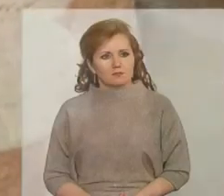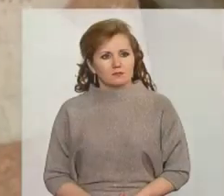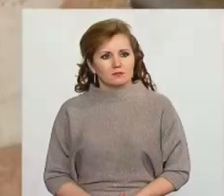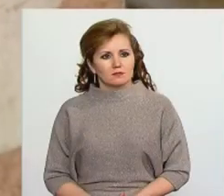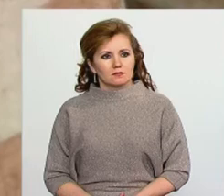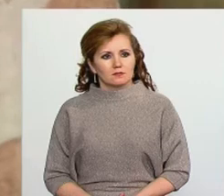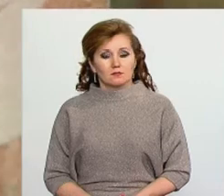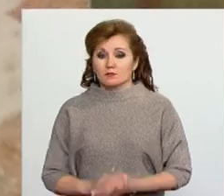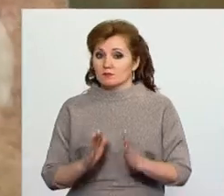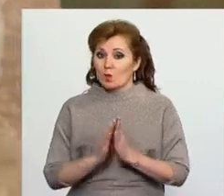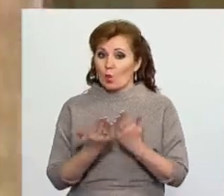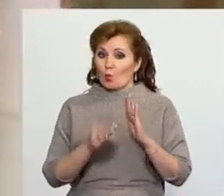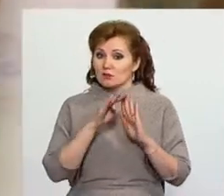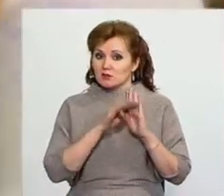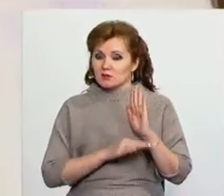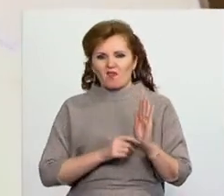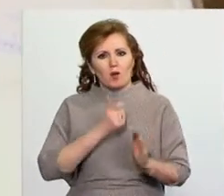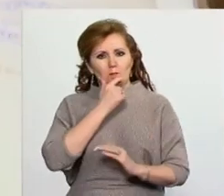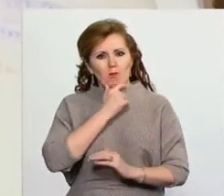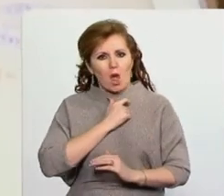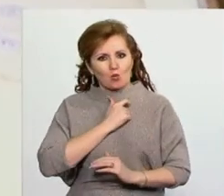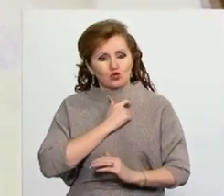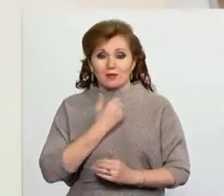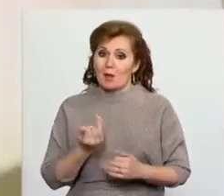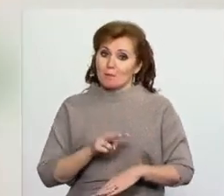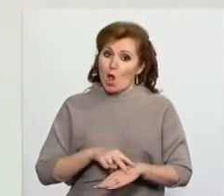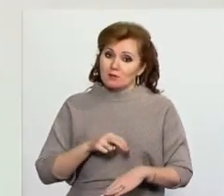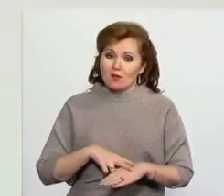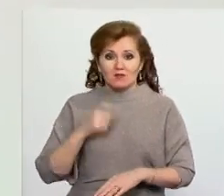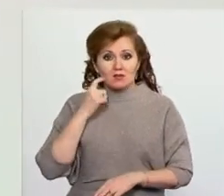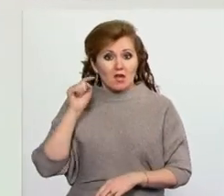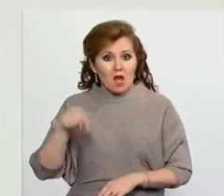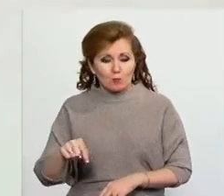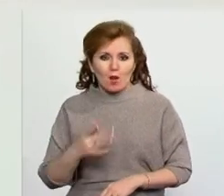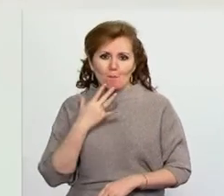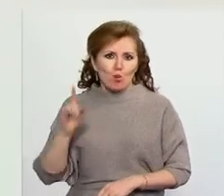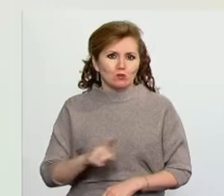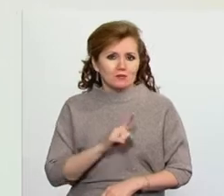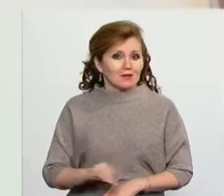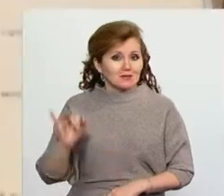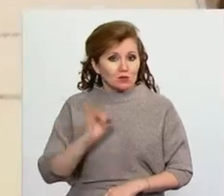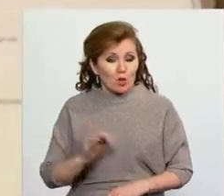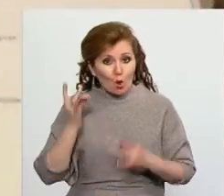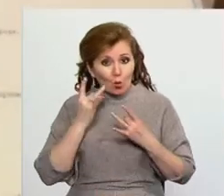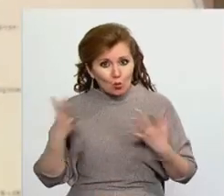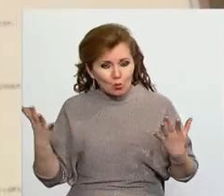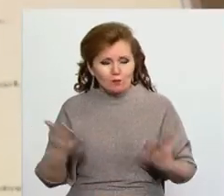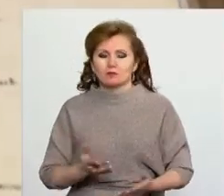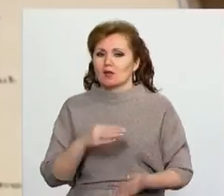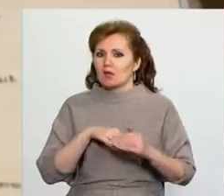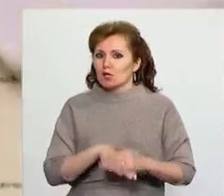Устав благочиния или полицейский. В Сарапуле, в Музее истории и культуры Среднего Прикамья, хранится документ, которому